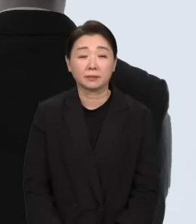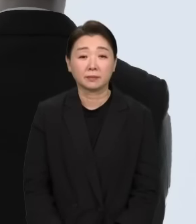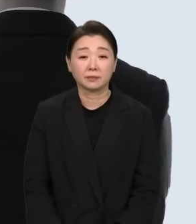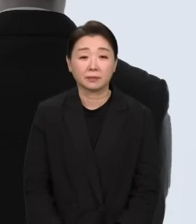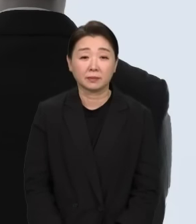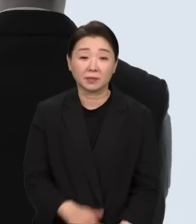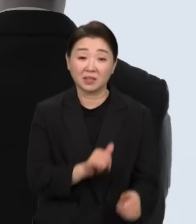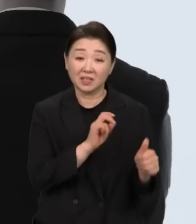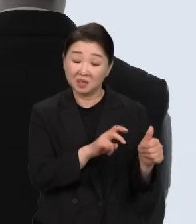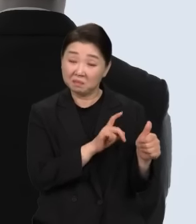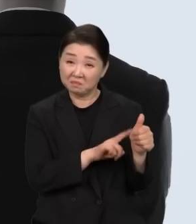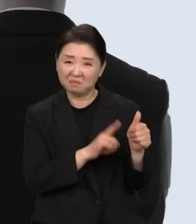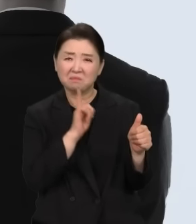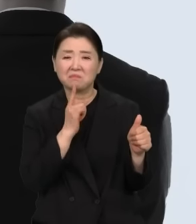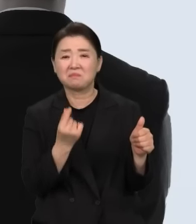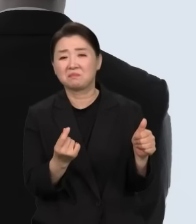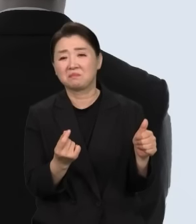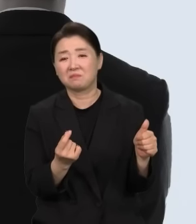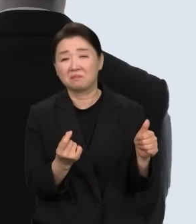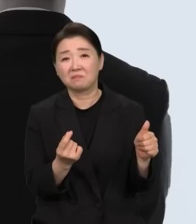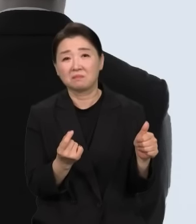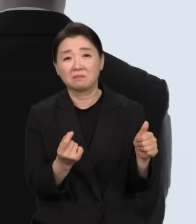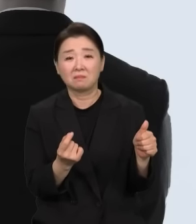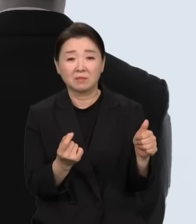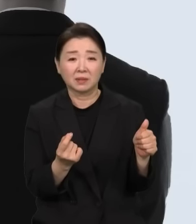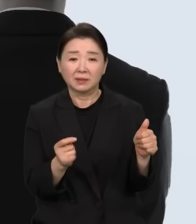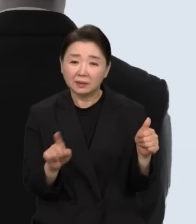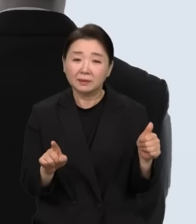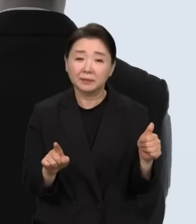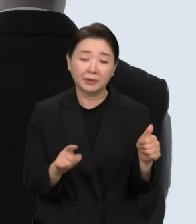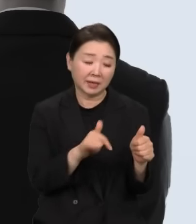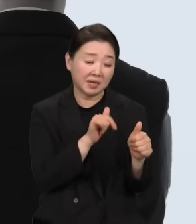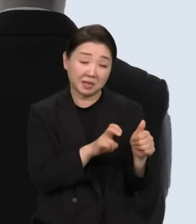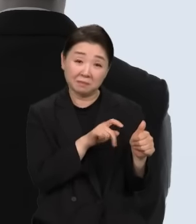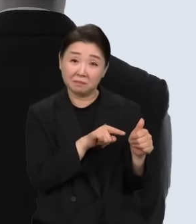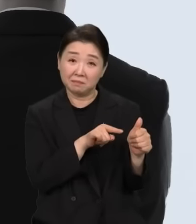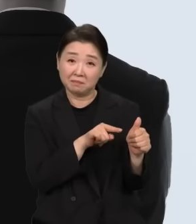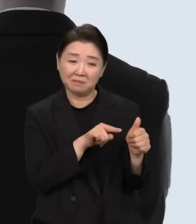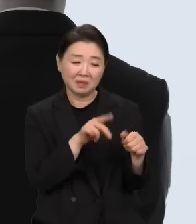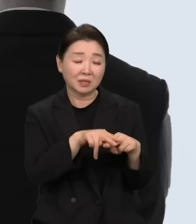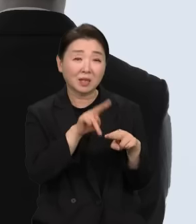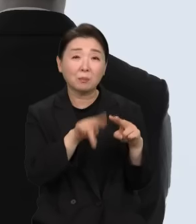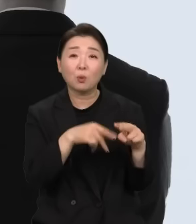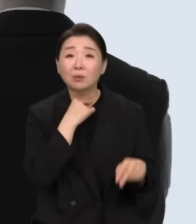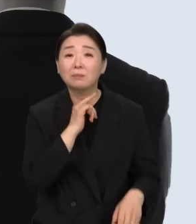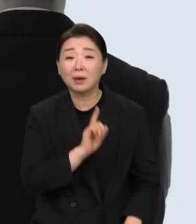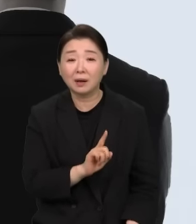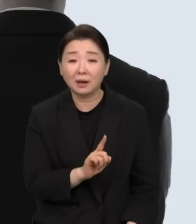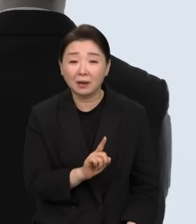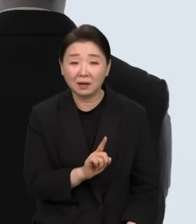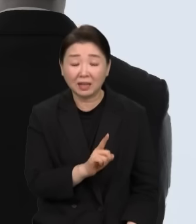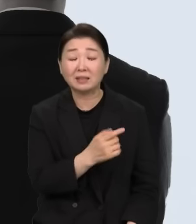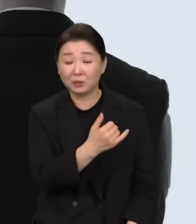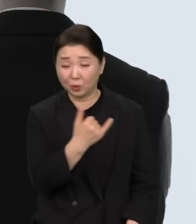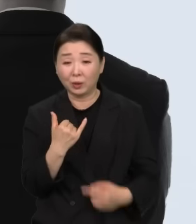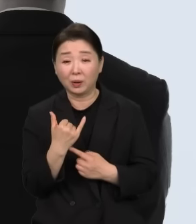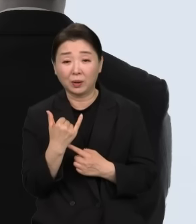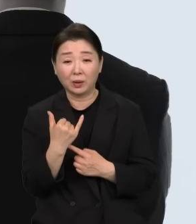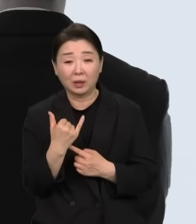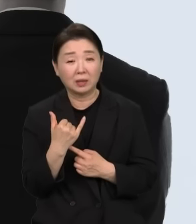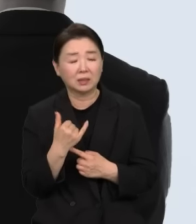임성은이 그러니까 말이야 아니 그래서 그 임 사단장이 저 사표를 낸다 그래 가지고 전화 왔더라고